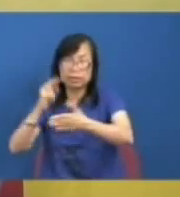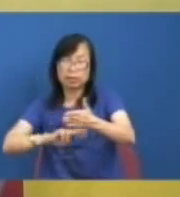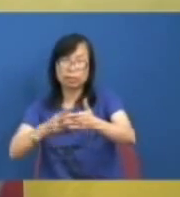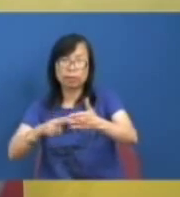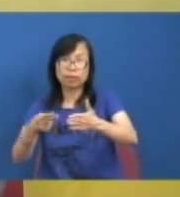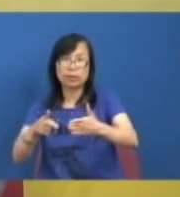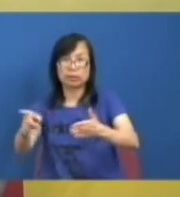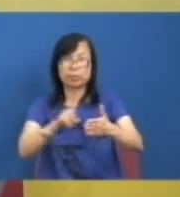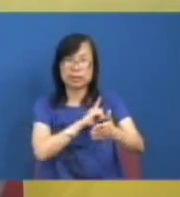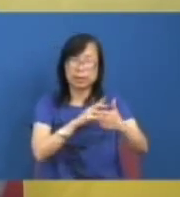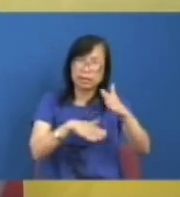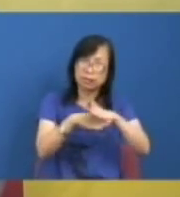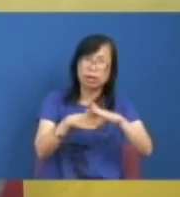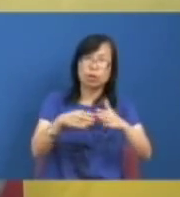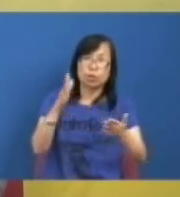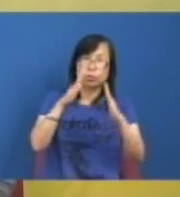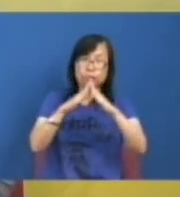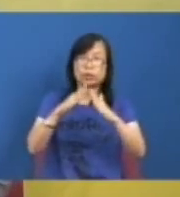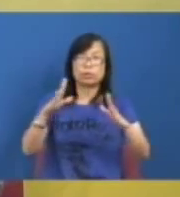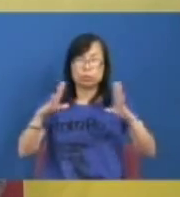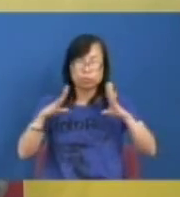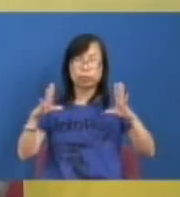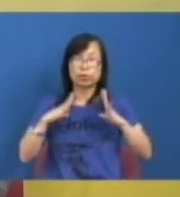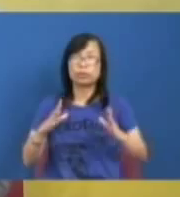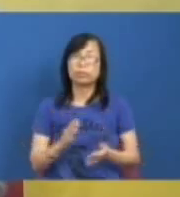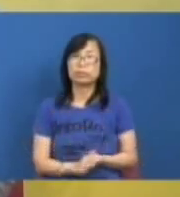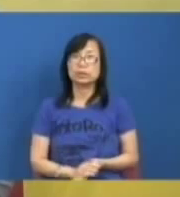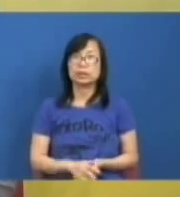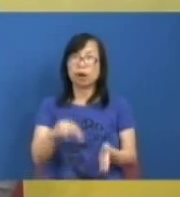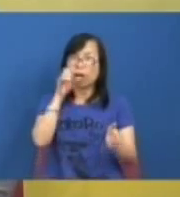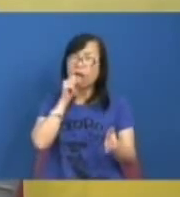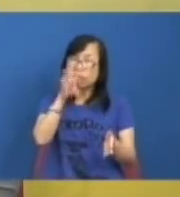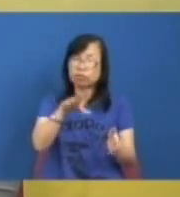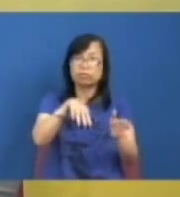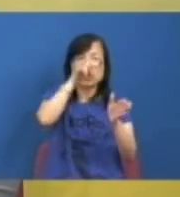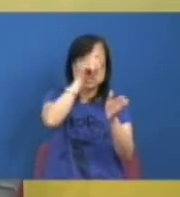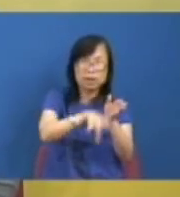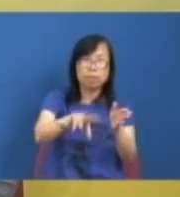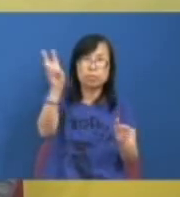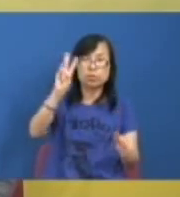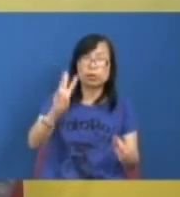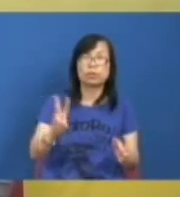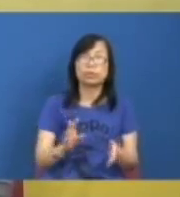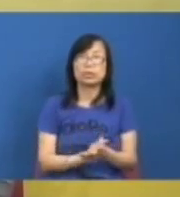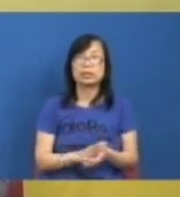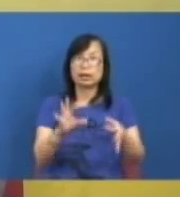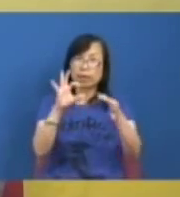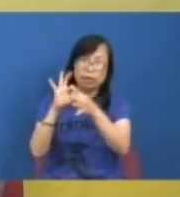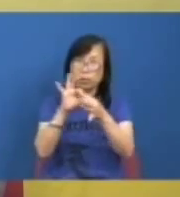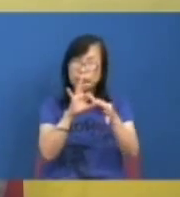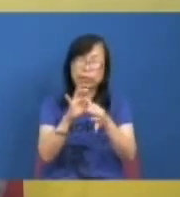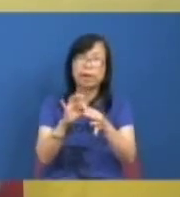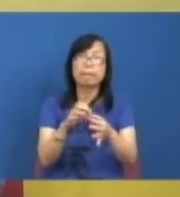者你自己嘅單位咧係住得更舒適。咁頭先你講到啦，即係話滲水其實咧又係一啲聯合辦事